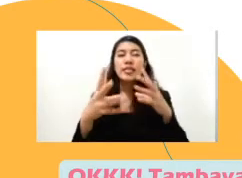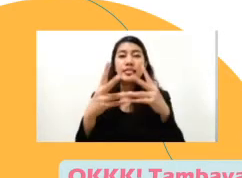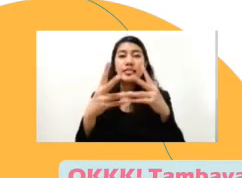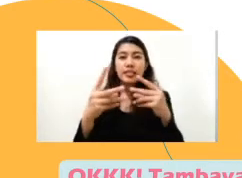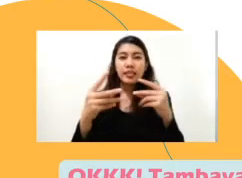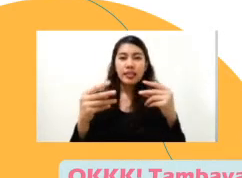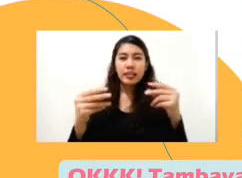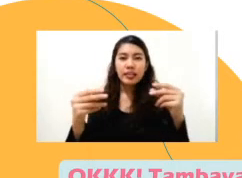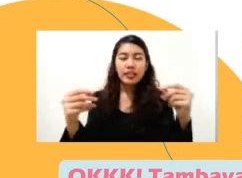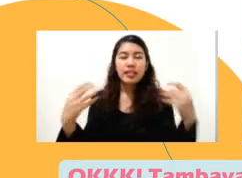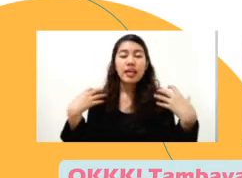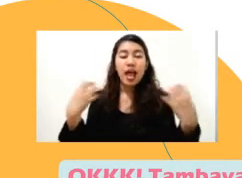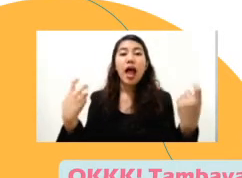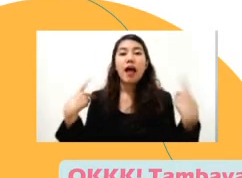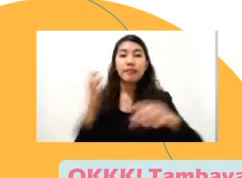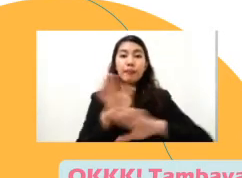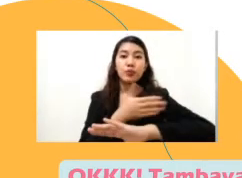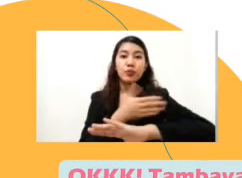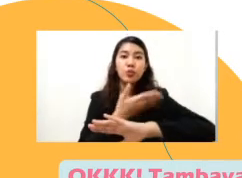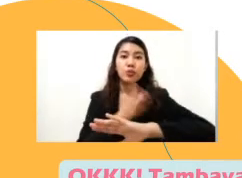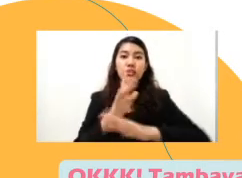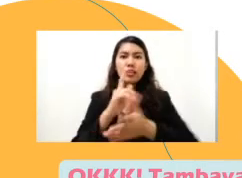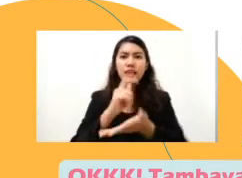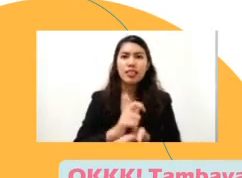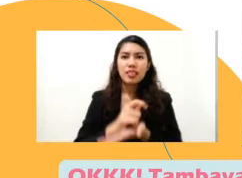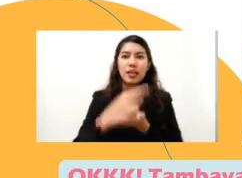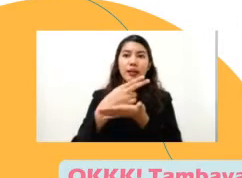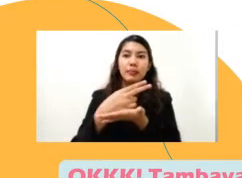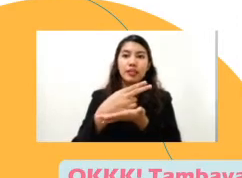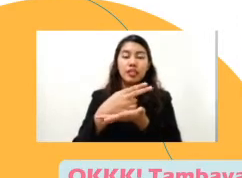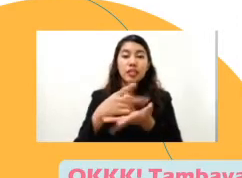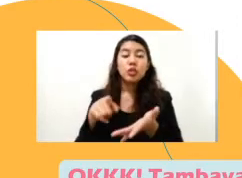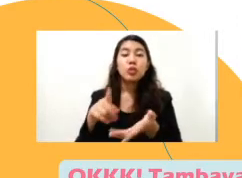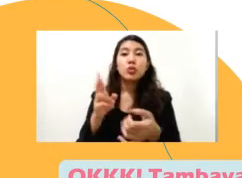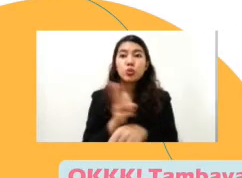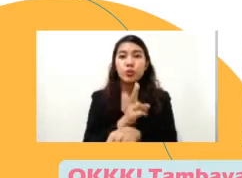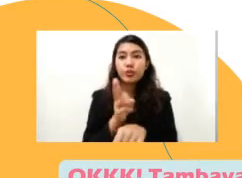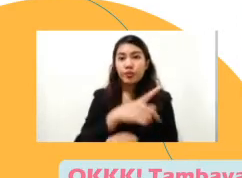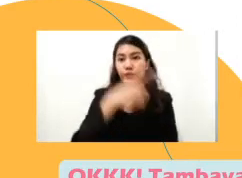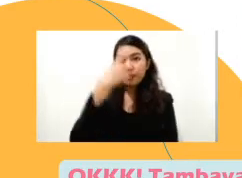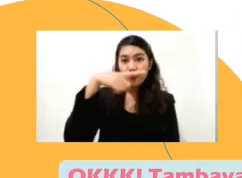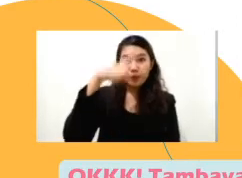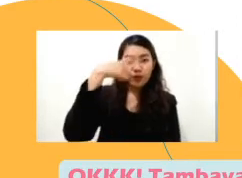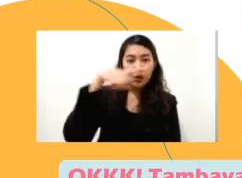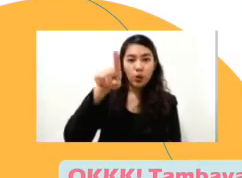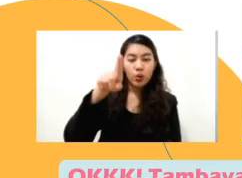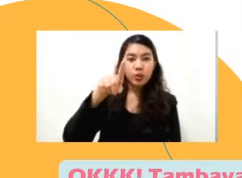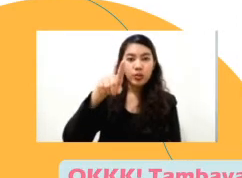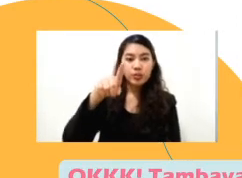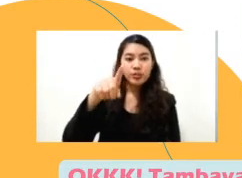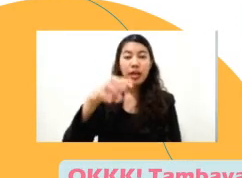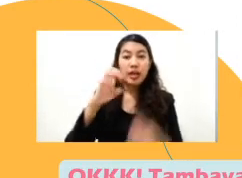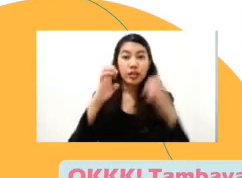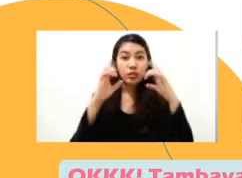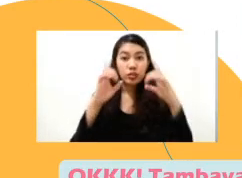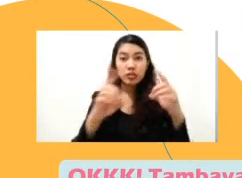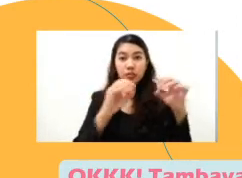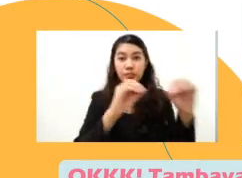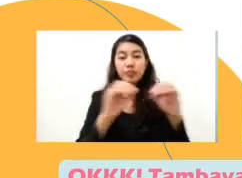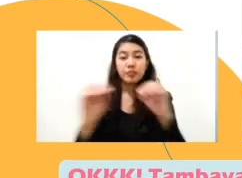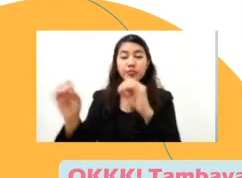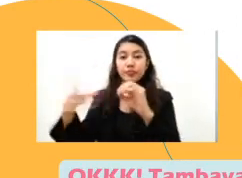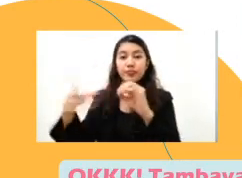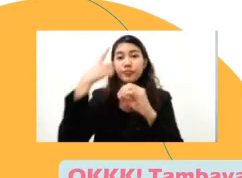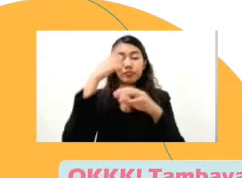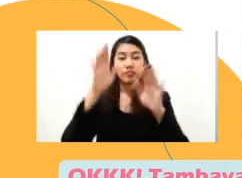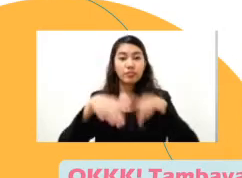na music therapy, no? So, ito ginagamit siya, hindi lang siya sa pag-educate, no, ginagamit sa mga kids para mas